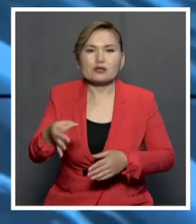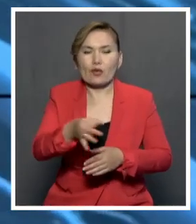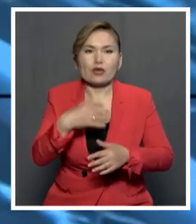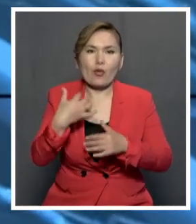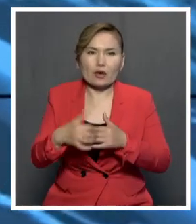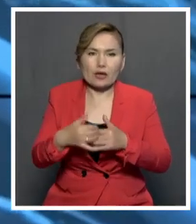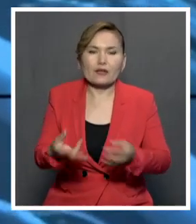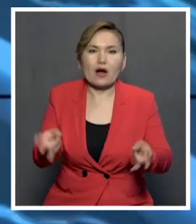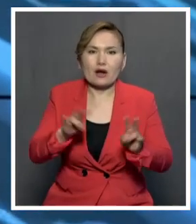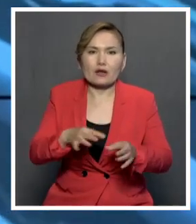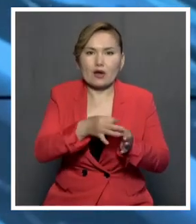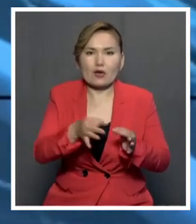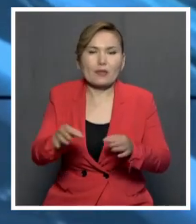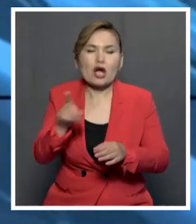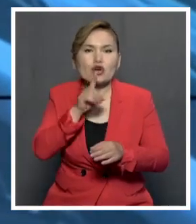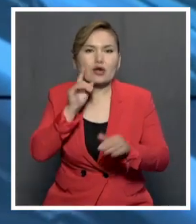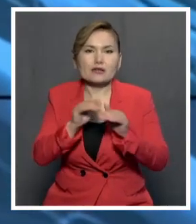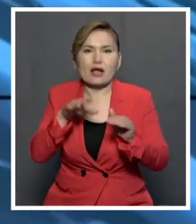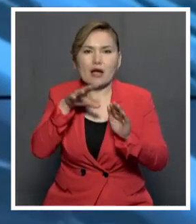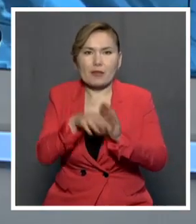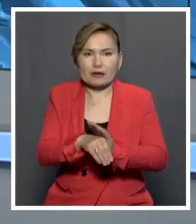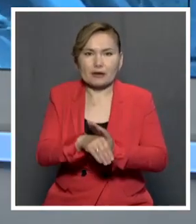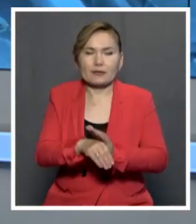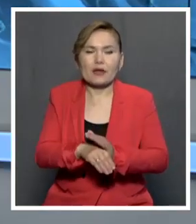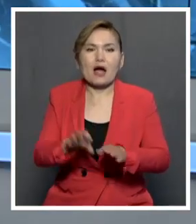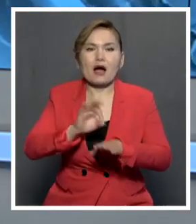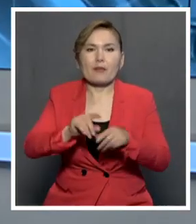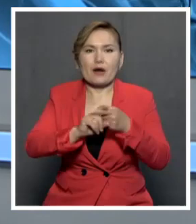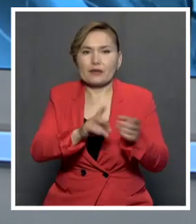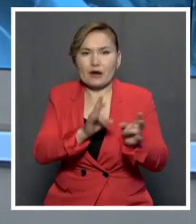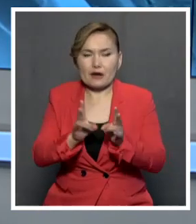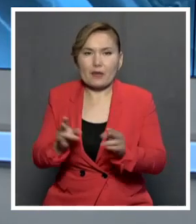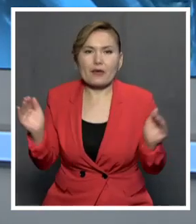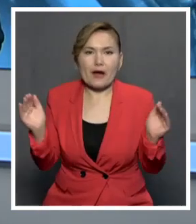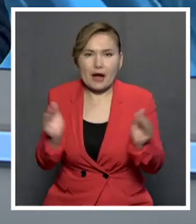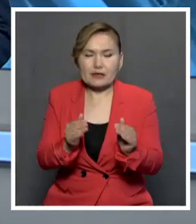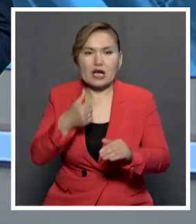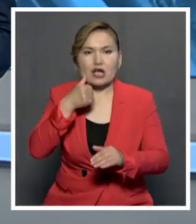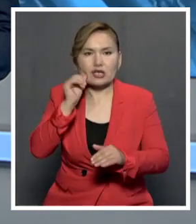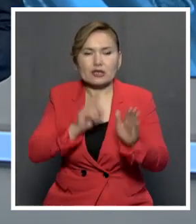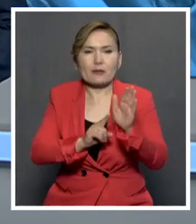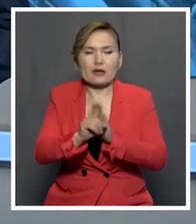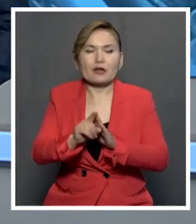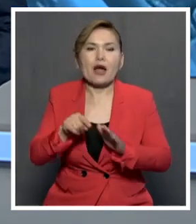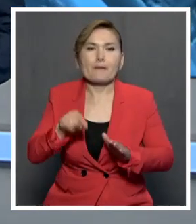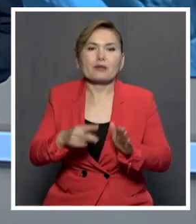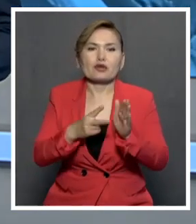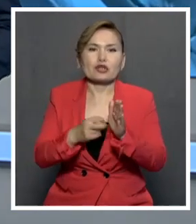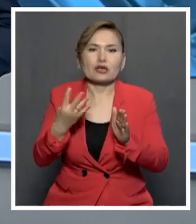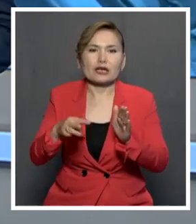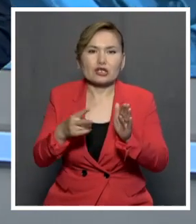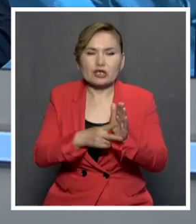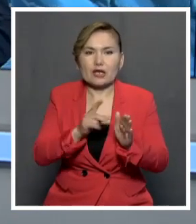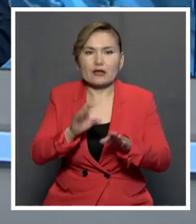орташа. Ал қалған өңірлер жасыл аймақта. Індетке шалдыққандар санда азайып келеді. Кеше 1747 адамның